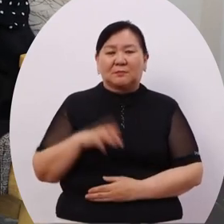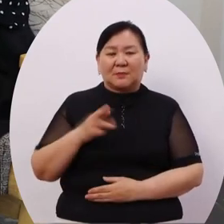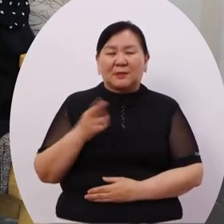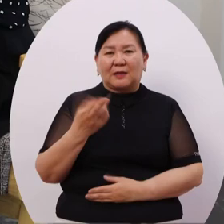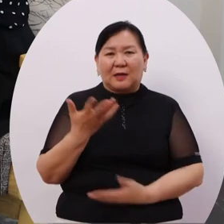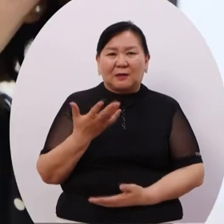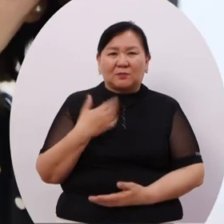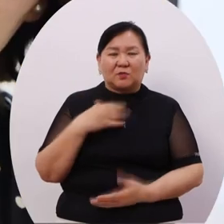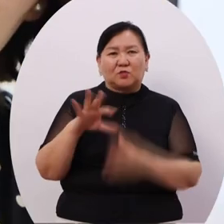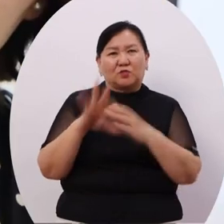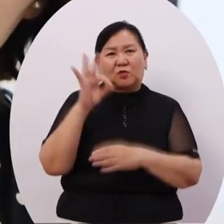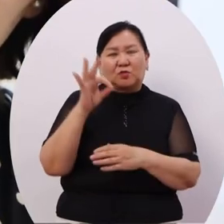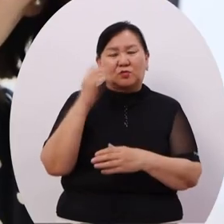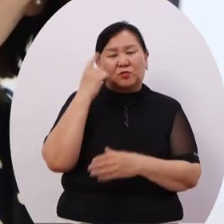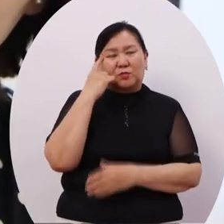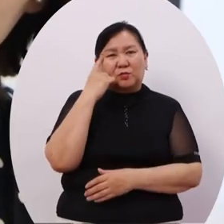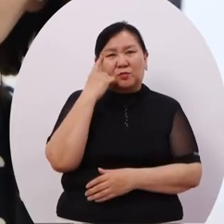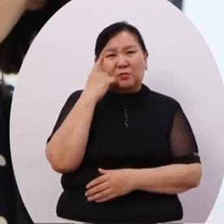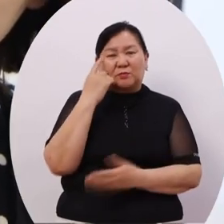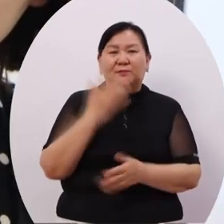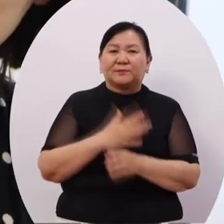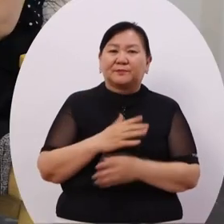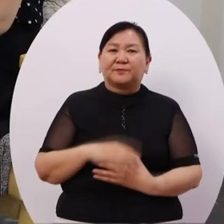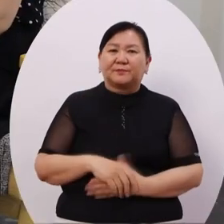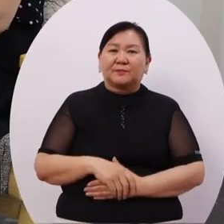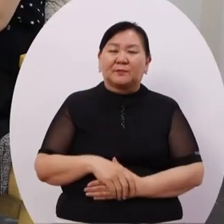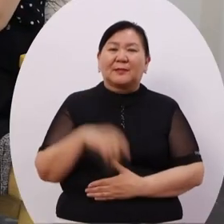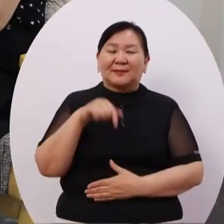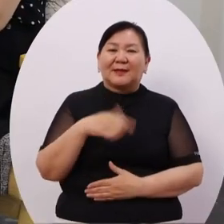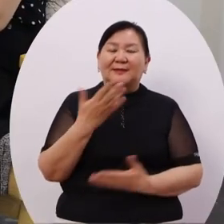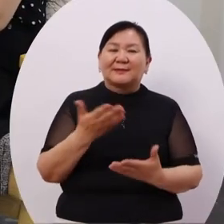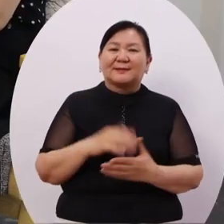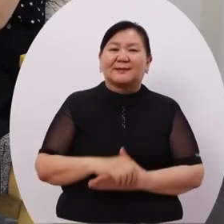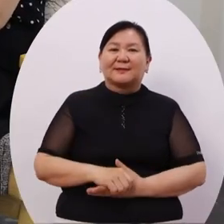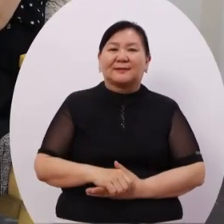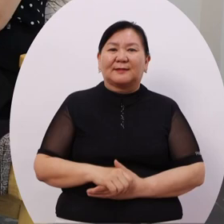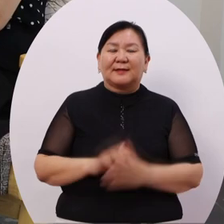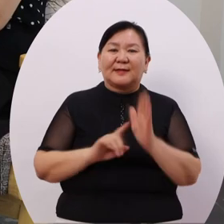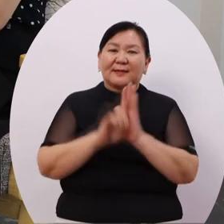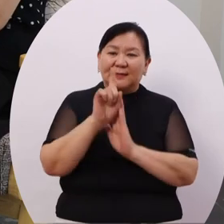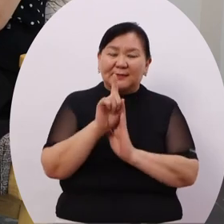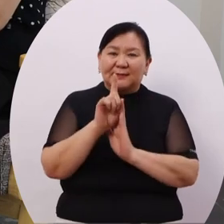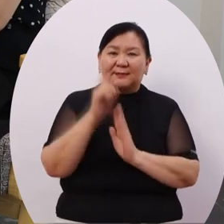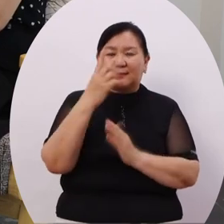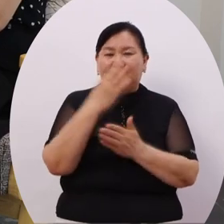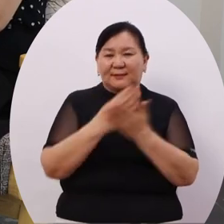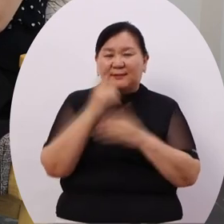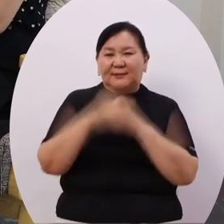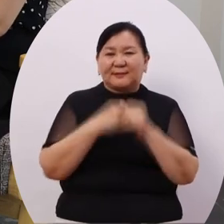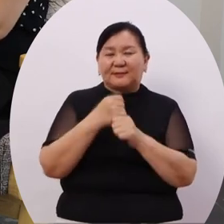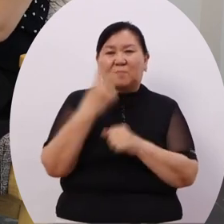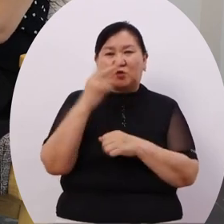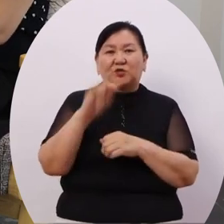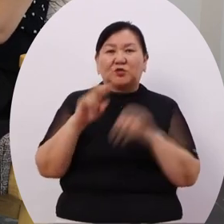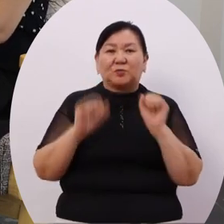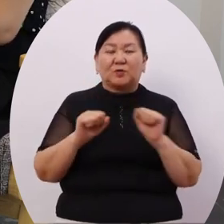яагаад яг уст төрийг сонгочихоо гэж бол шууд бодгцсан байна. За ингэсэн. Эхлээд нөгөө яг жил хагасын өмнө одоо баг 2